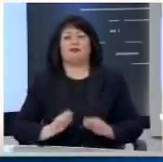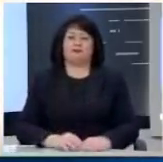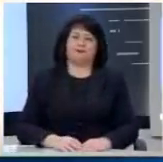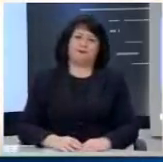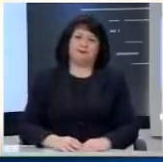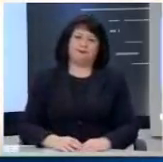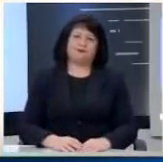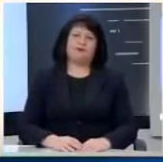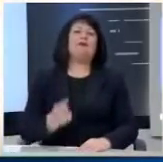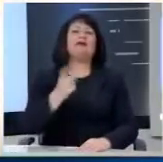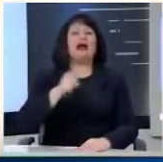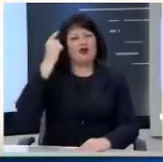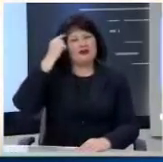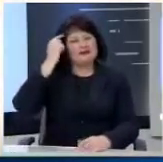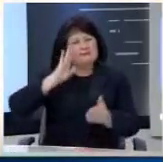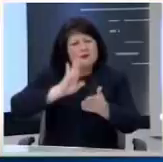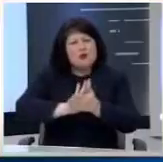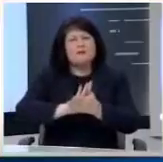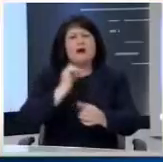Έρχομαι τώρα στην άλλη ιδεολογική σας αιμονή.